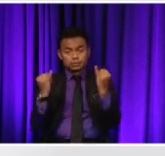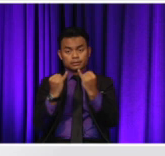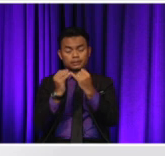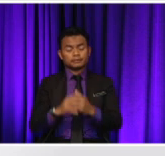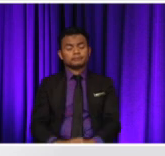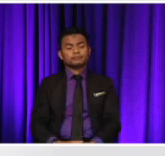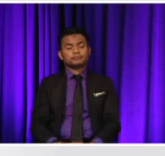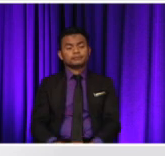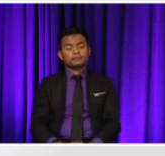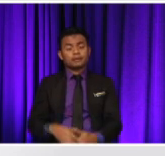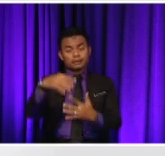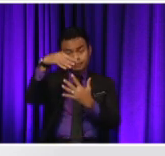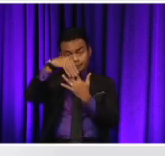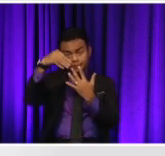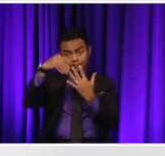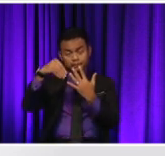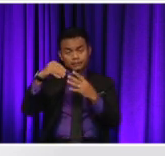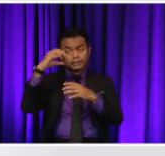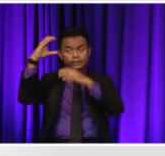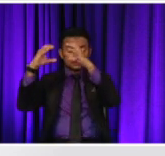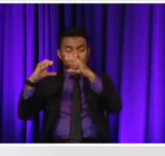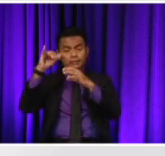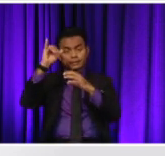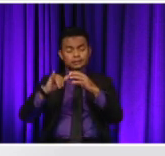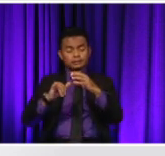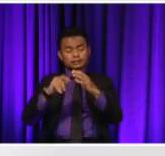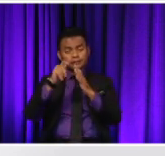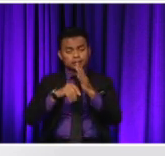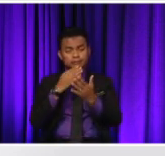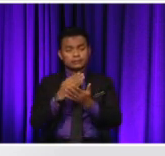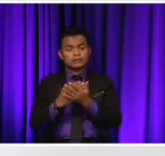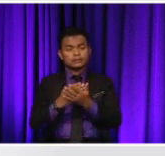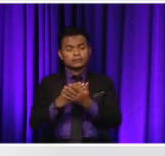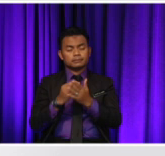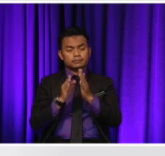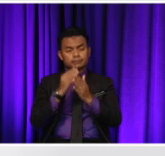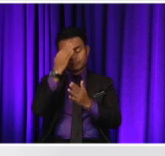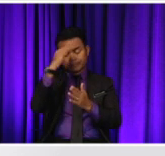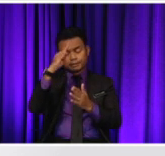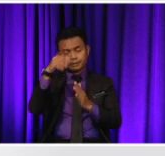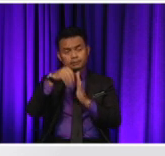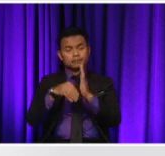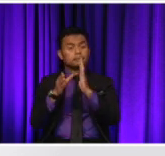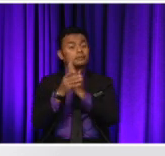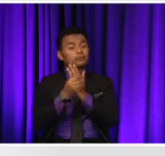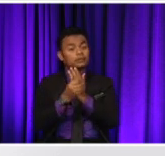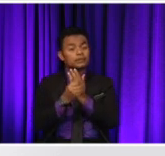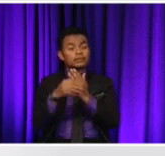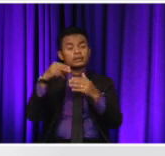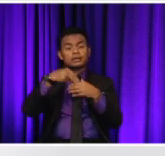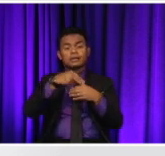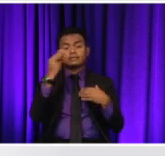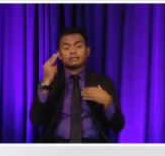pemilihan kaidah yang terbaik bagi memperoleh hasil yang ditetapkan dapat mengurangkan perbelanjaan